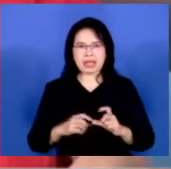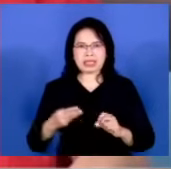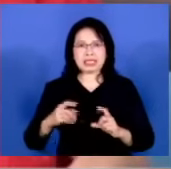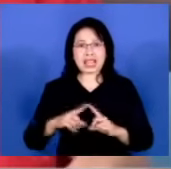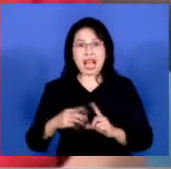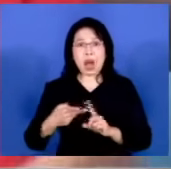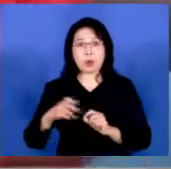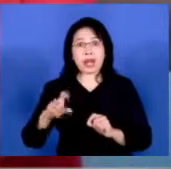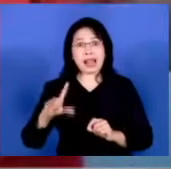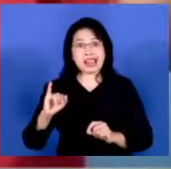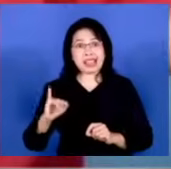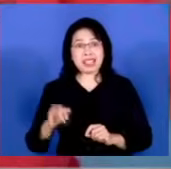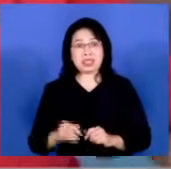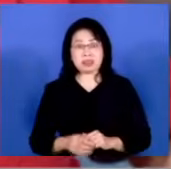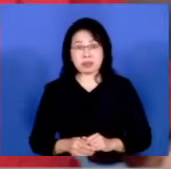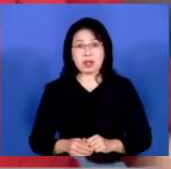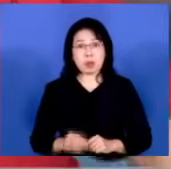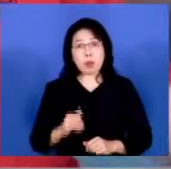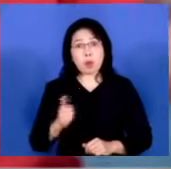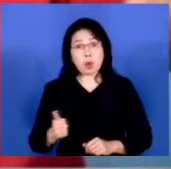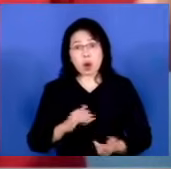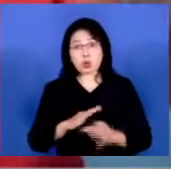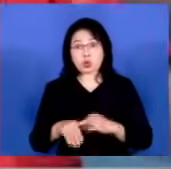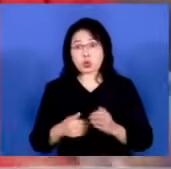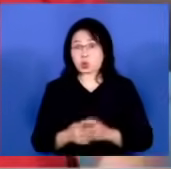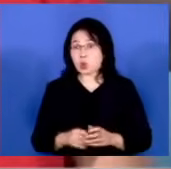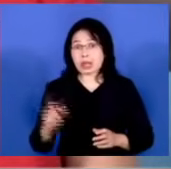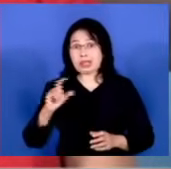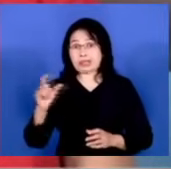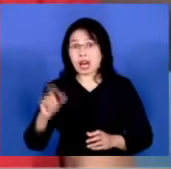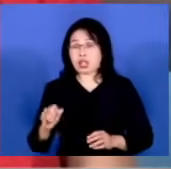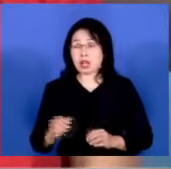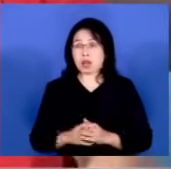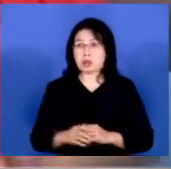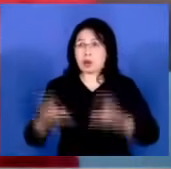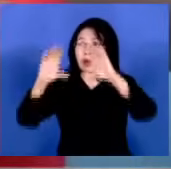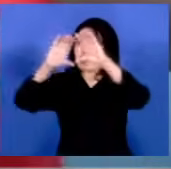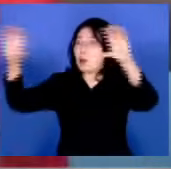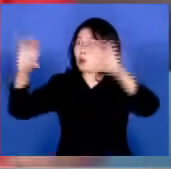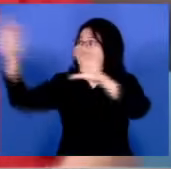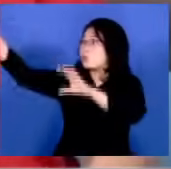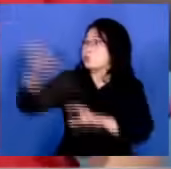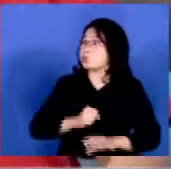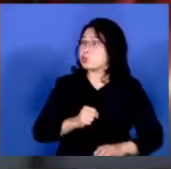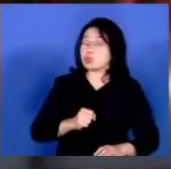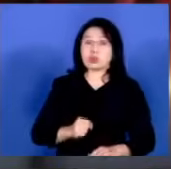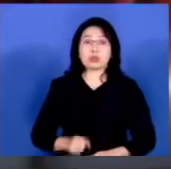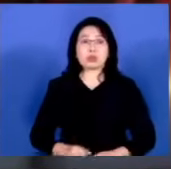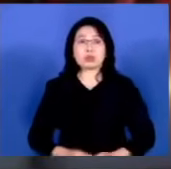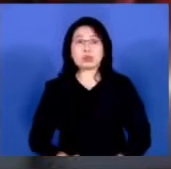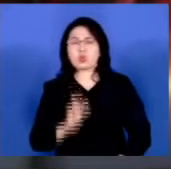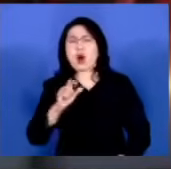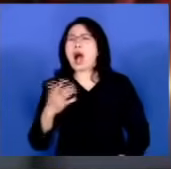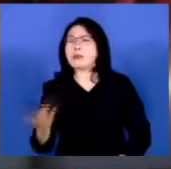cara Enggak sedih sekarang lihat baliho kami di mana-mana dibuka kantor kami disatronin apa apa